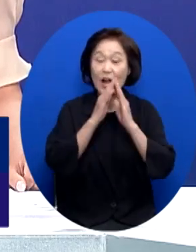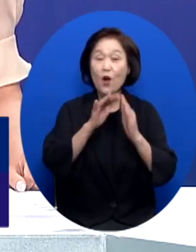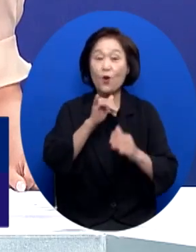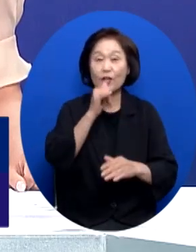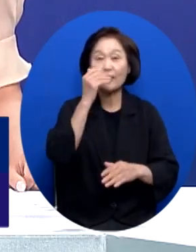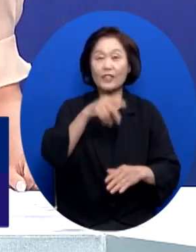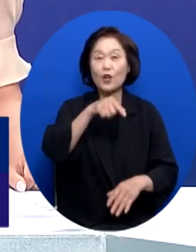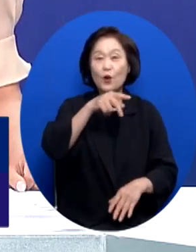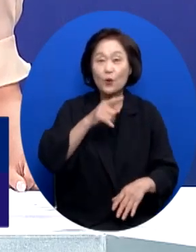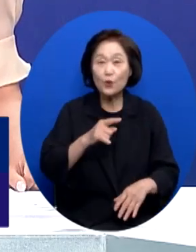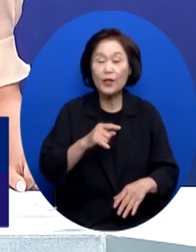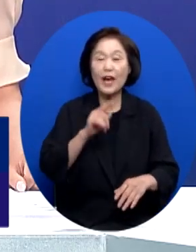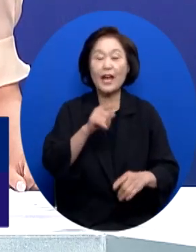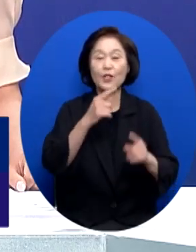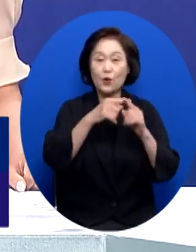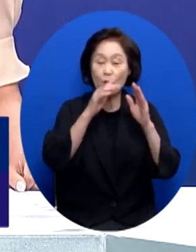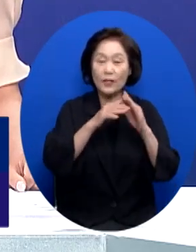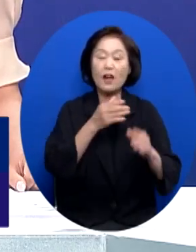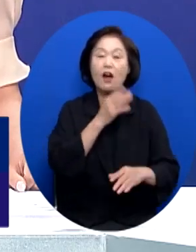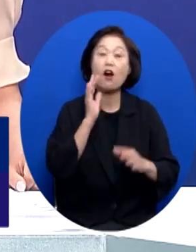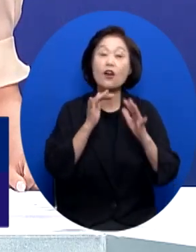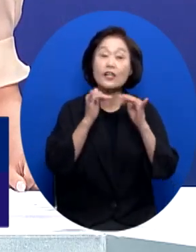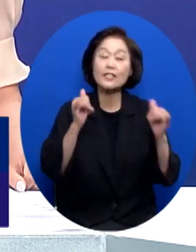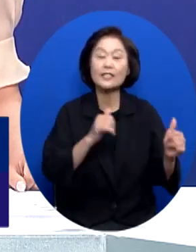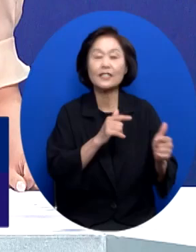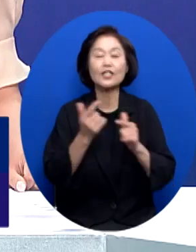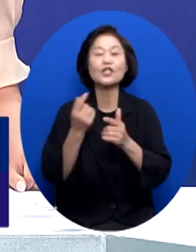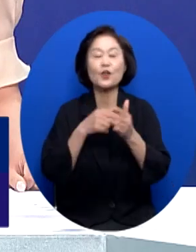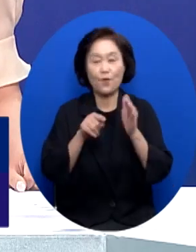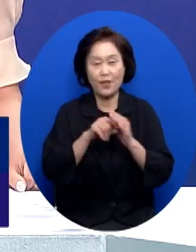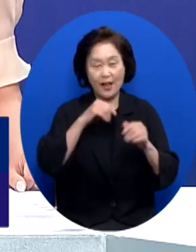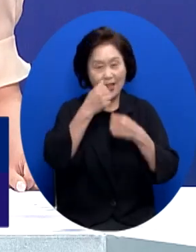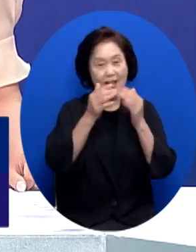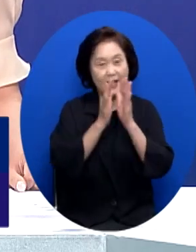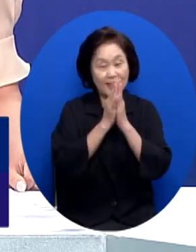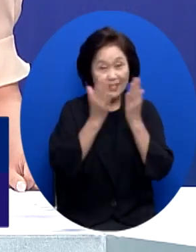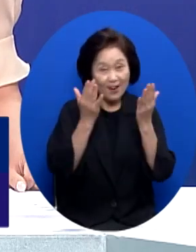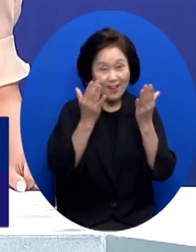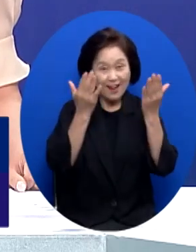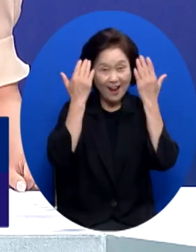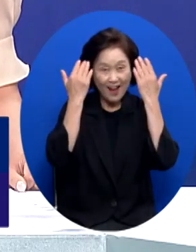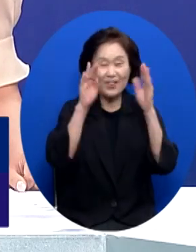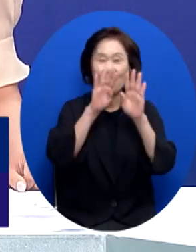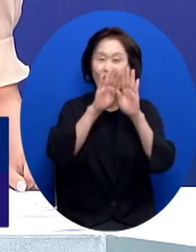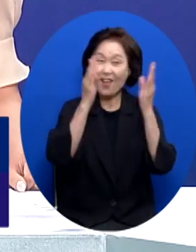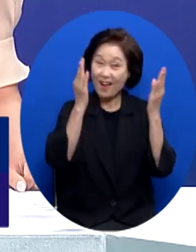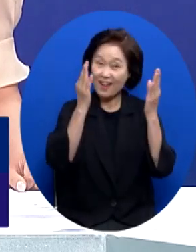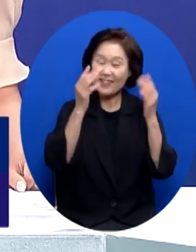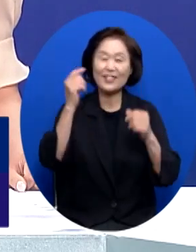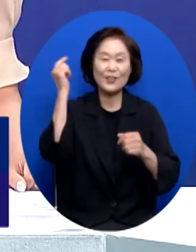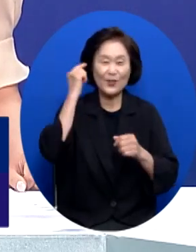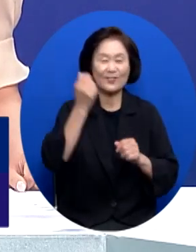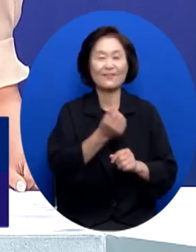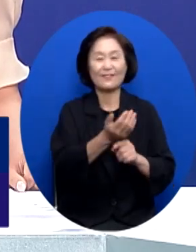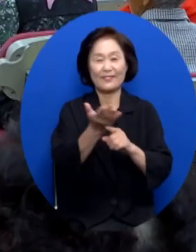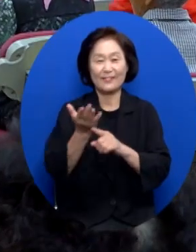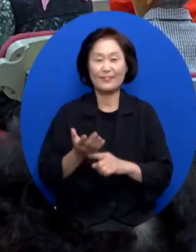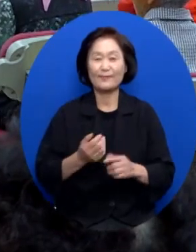교회에서는 어르신들을 위한 어르신 성경학교를 열었다고 합니다. 그 현장을 서세롬 기자가 전해드립니다.